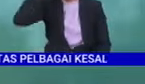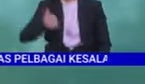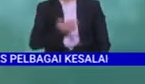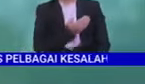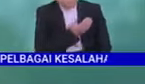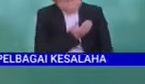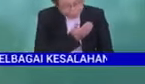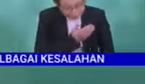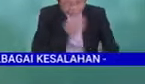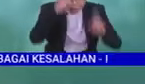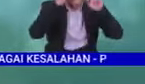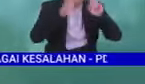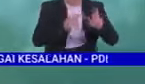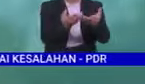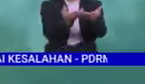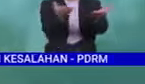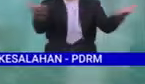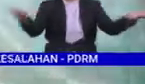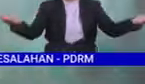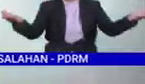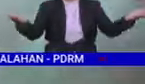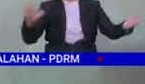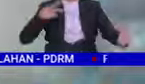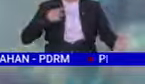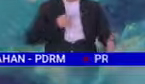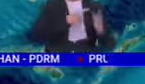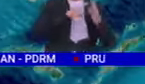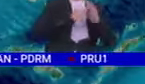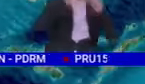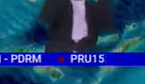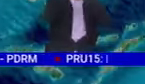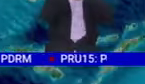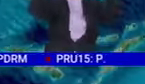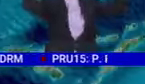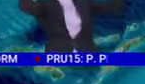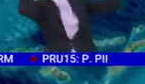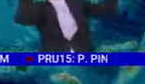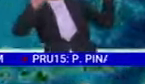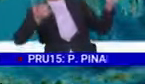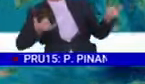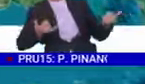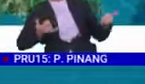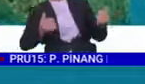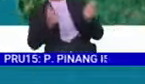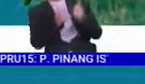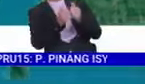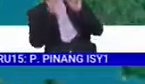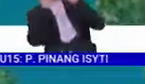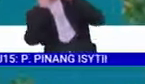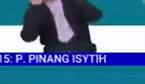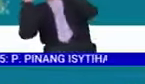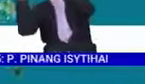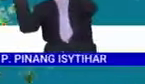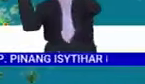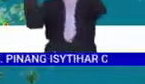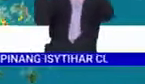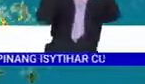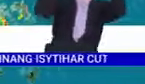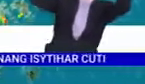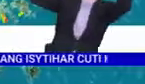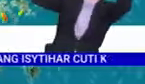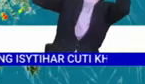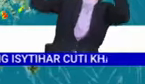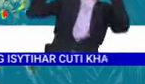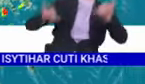Assalamualaikum dan salam hormat kepada semua penonton. Kita mulakan informasi cuaca pada malam ini dengan melihat kepada keadaan